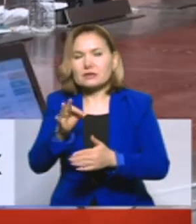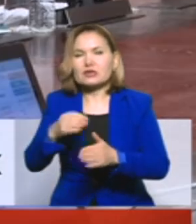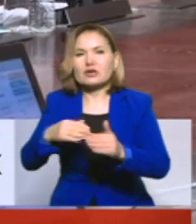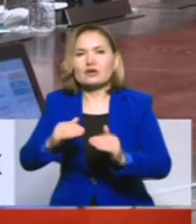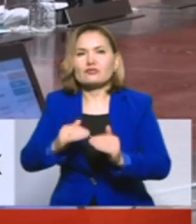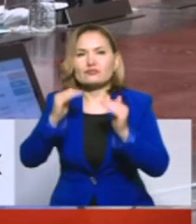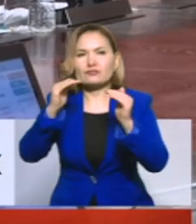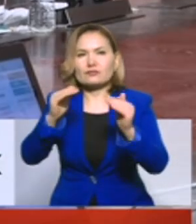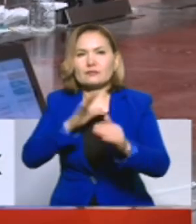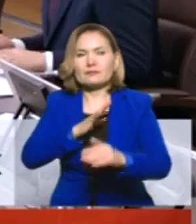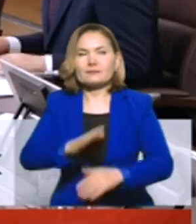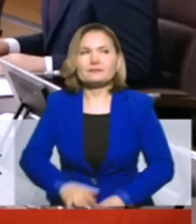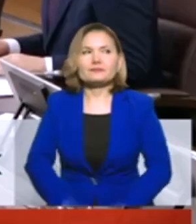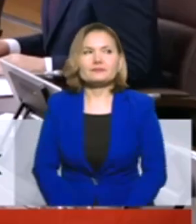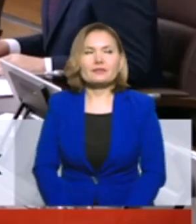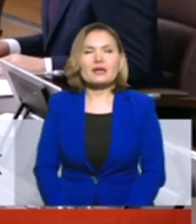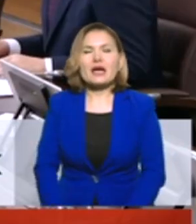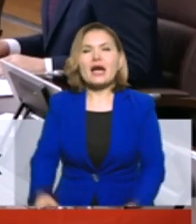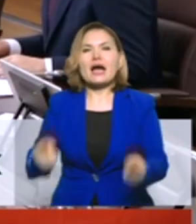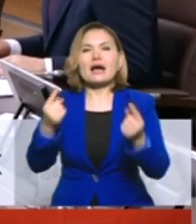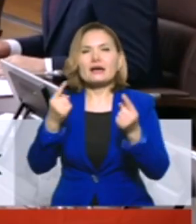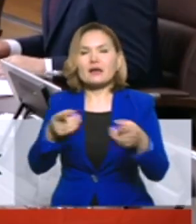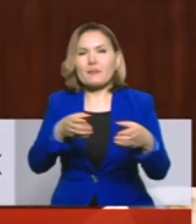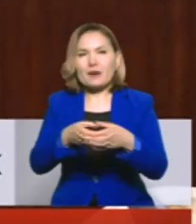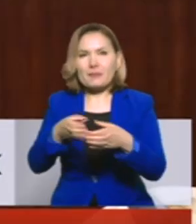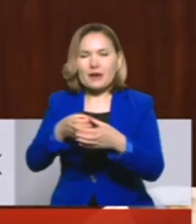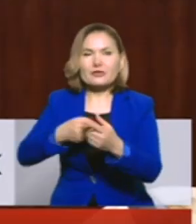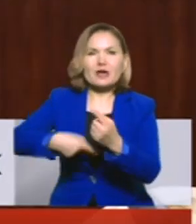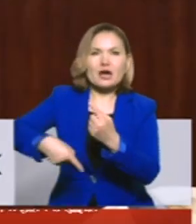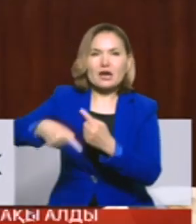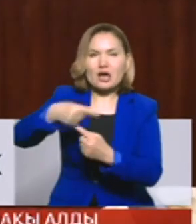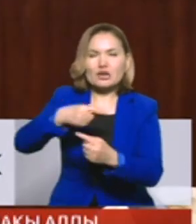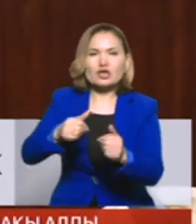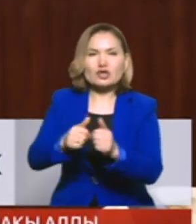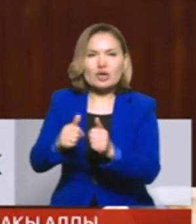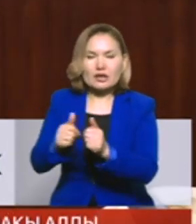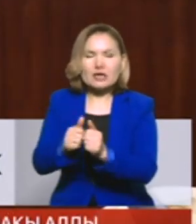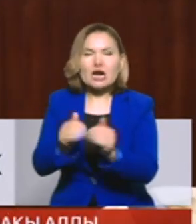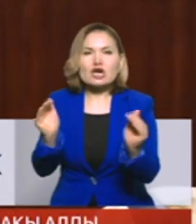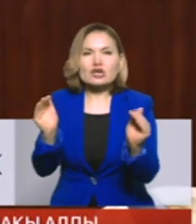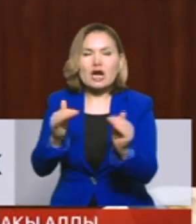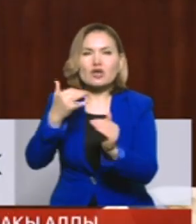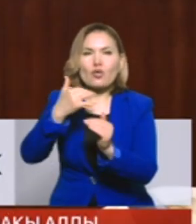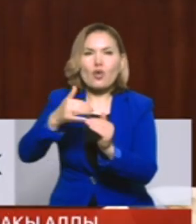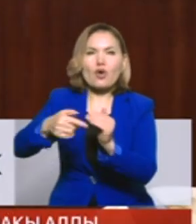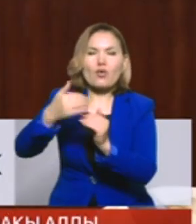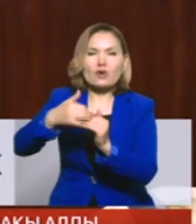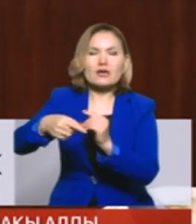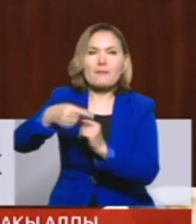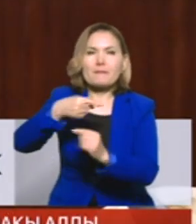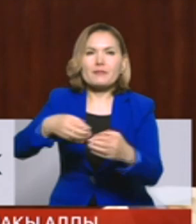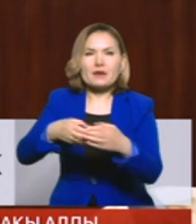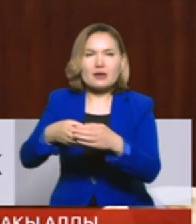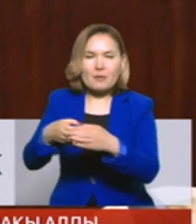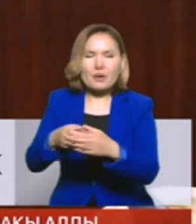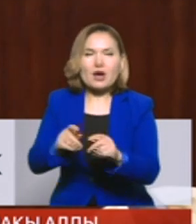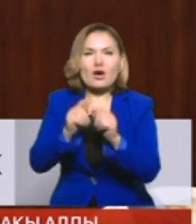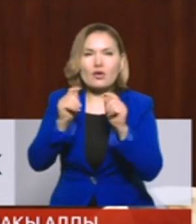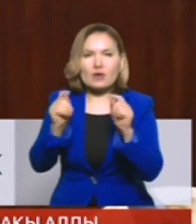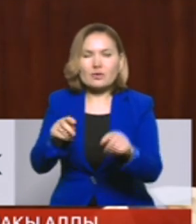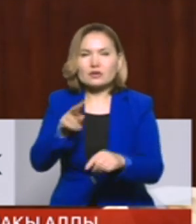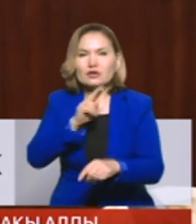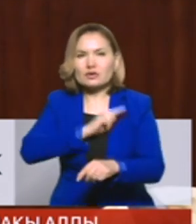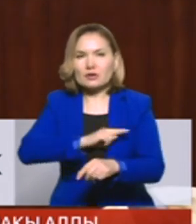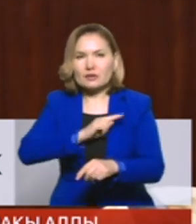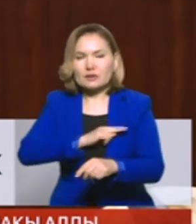жетті. Ірі компанияларының айналасында шағын компанияларды, шағын бизнес субъектілерін құру